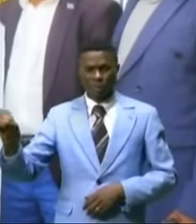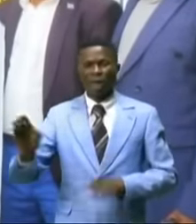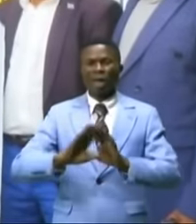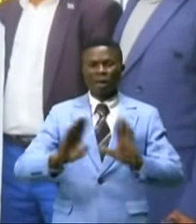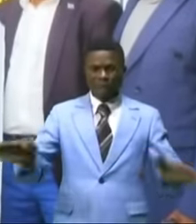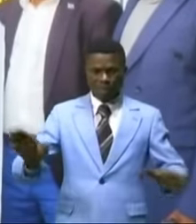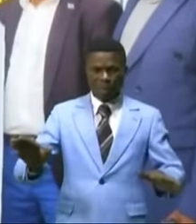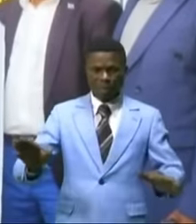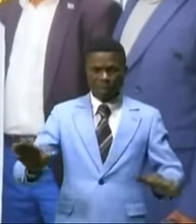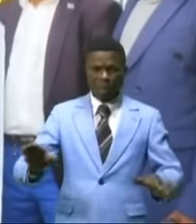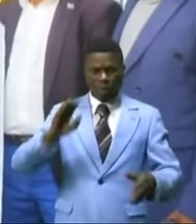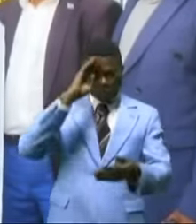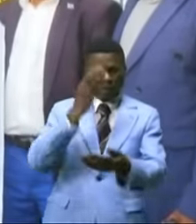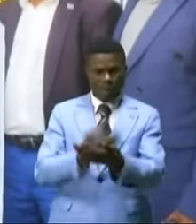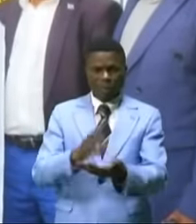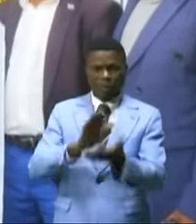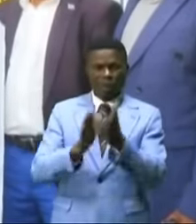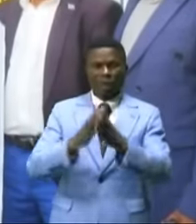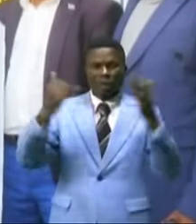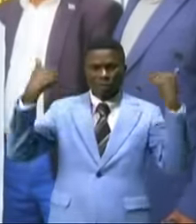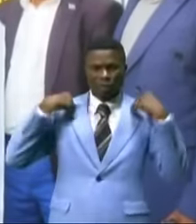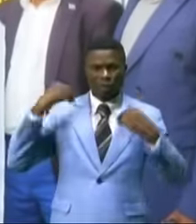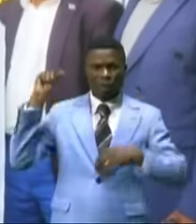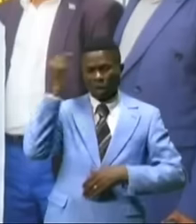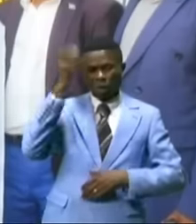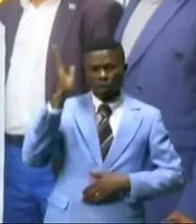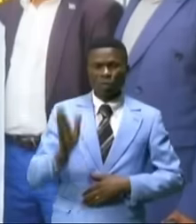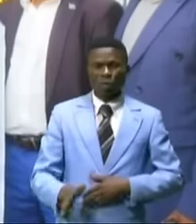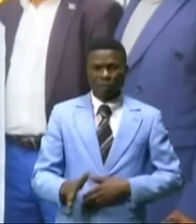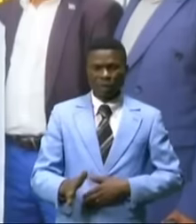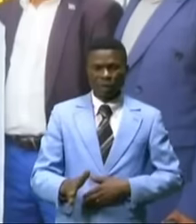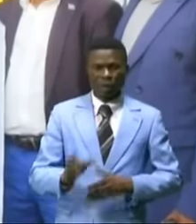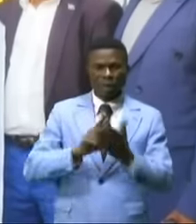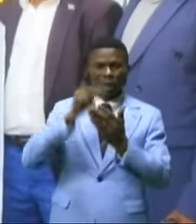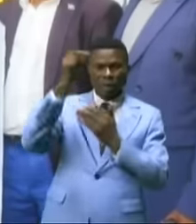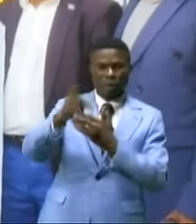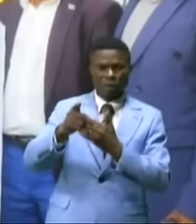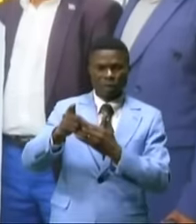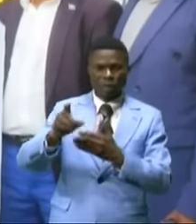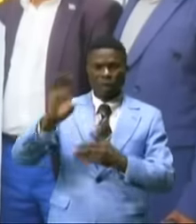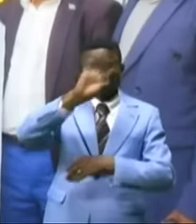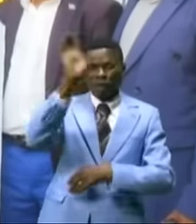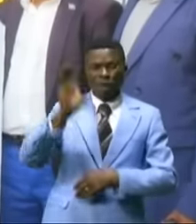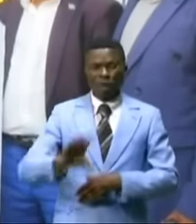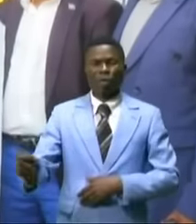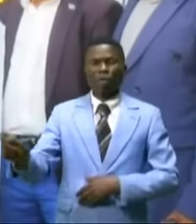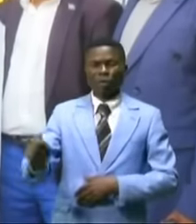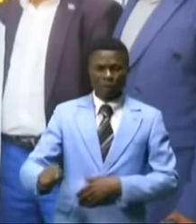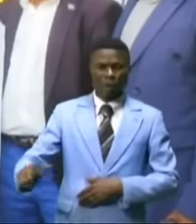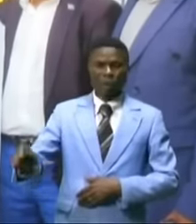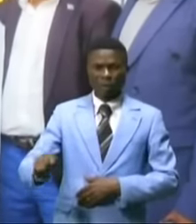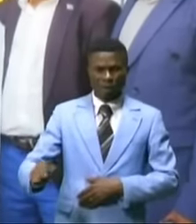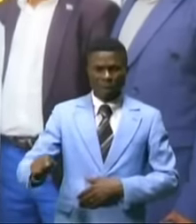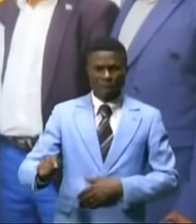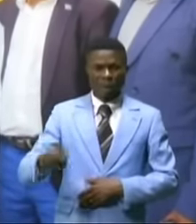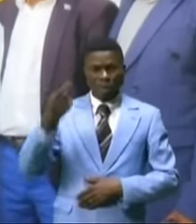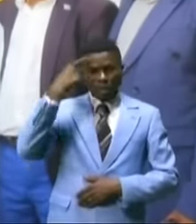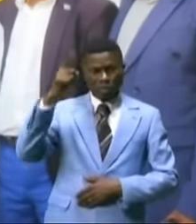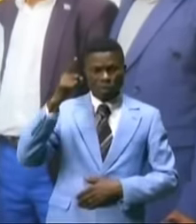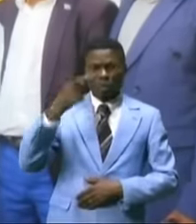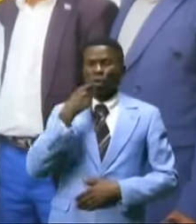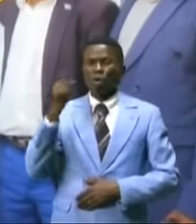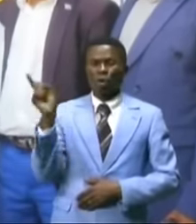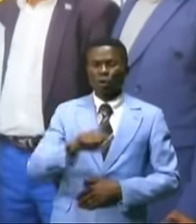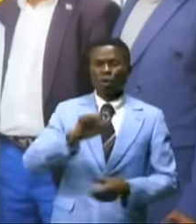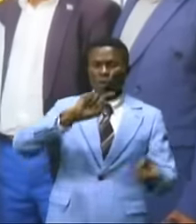mieux ses dignes fils pour conduire aux destinées de cette collectivité territoriale afin d'imposer